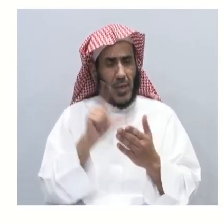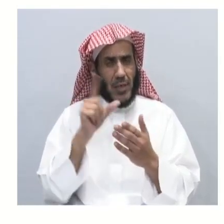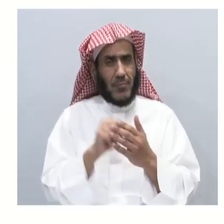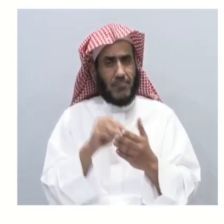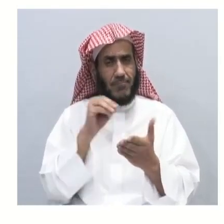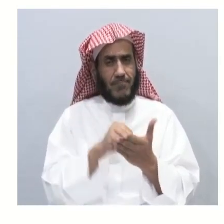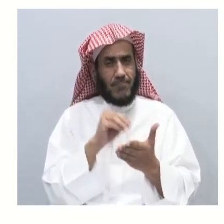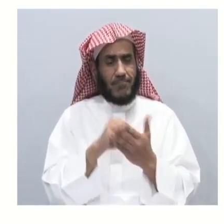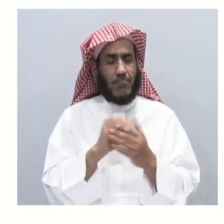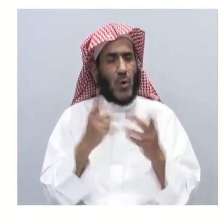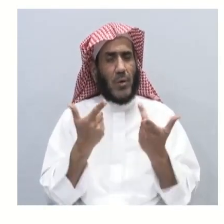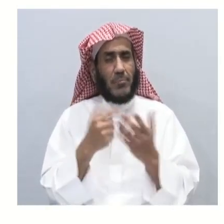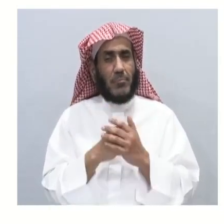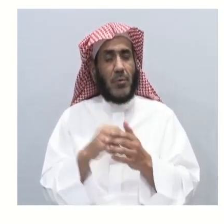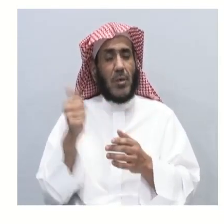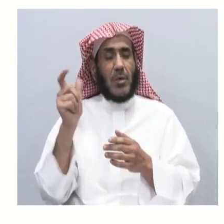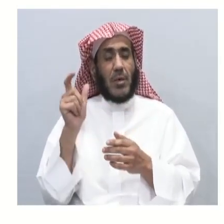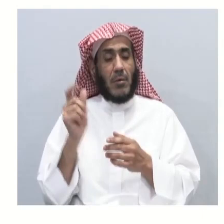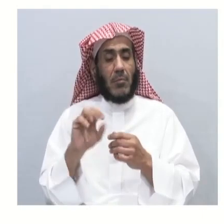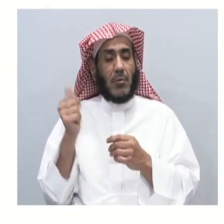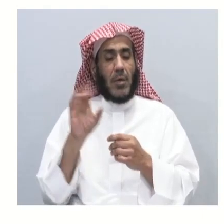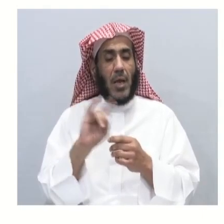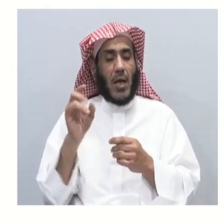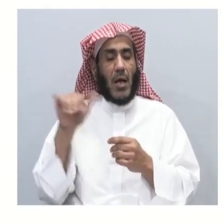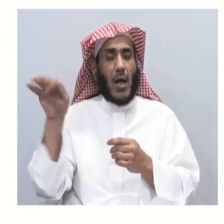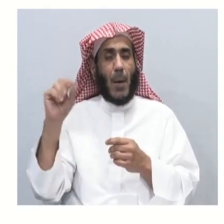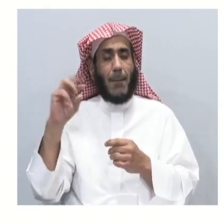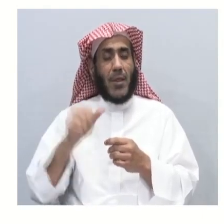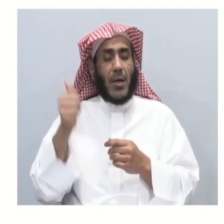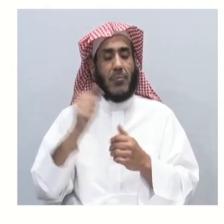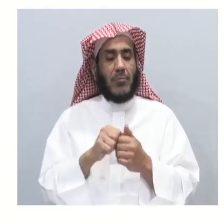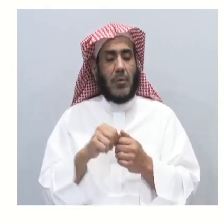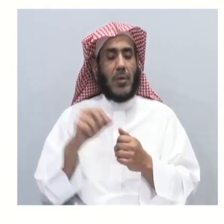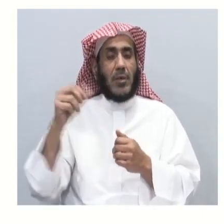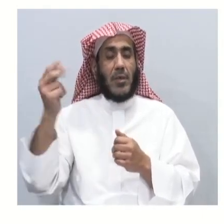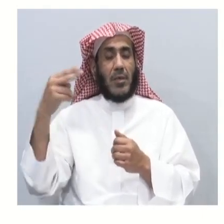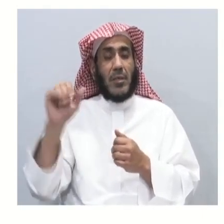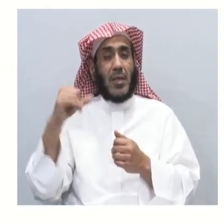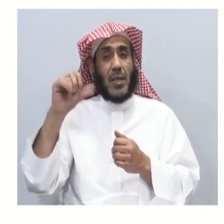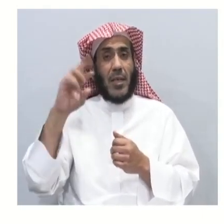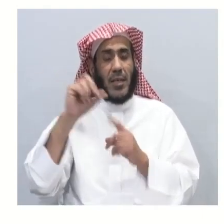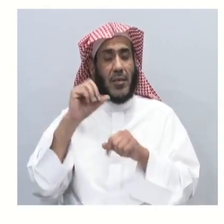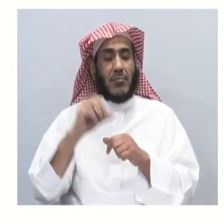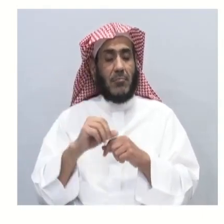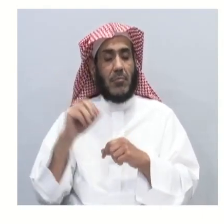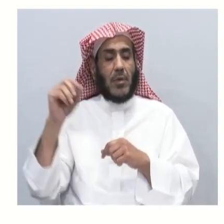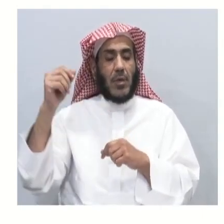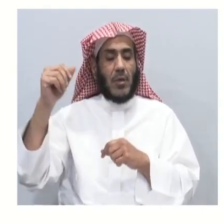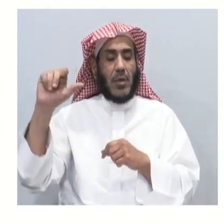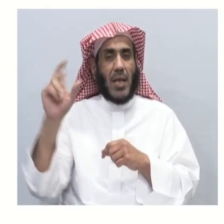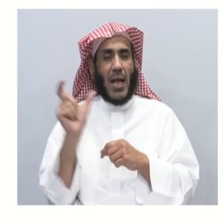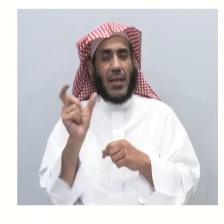صحيح، أن، لا، حبذا، عندئذ، لأن،